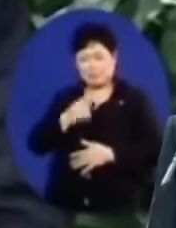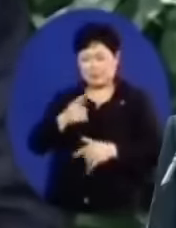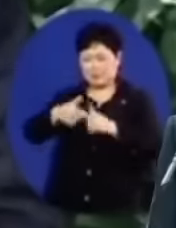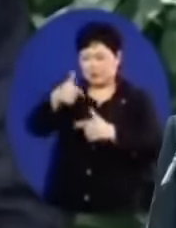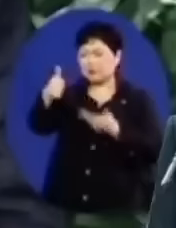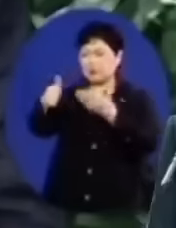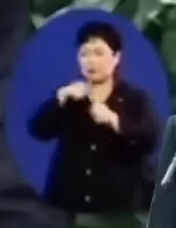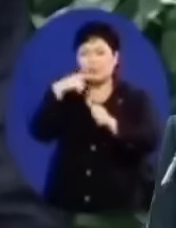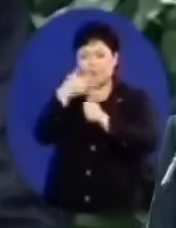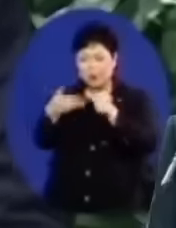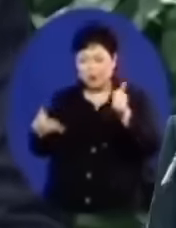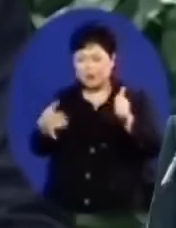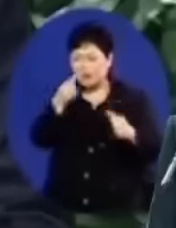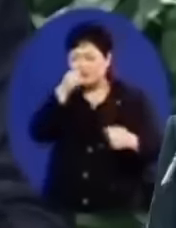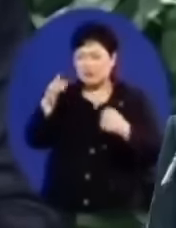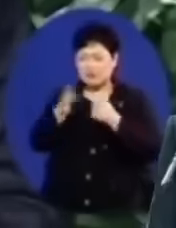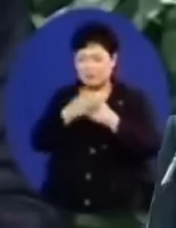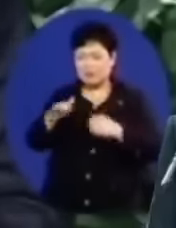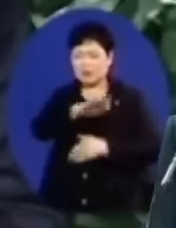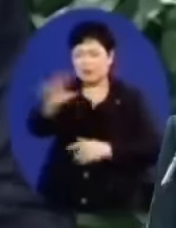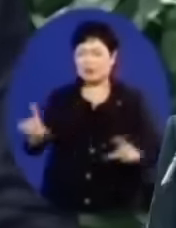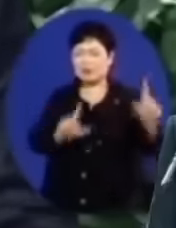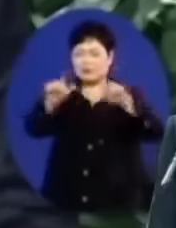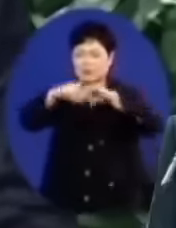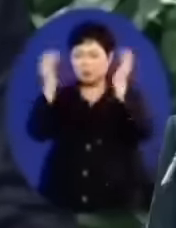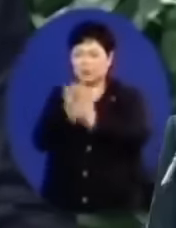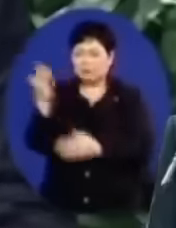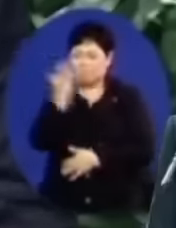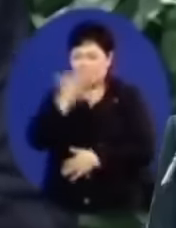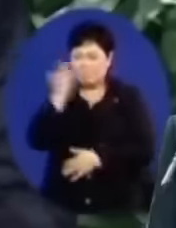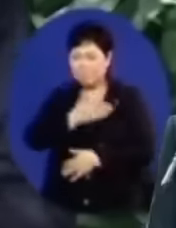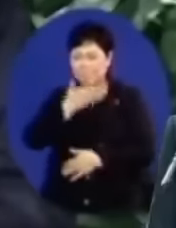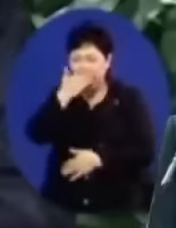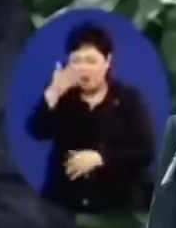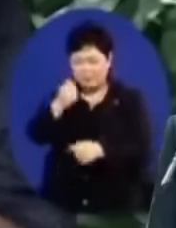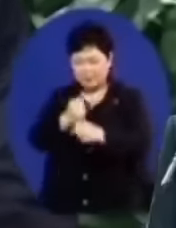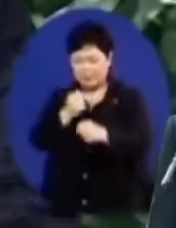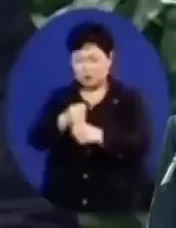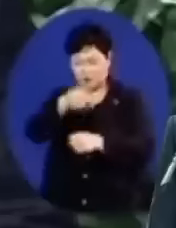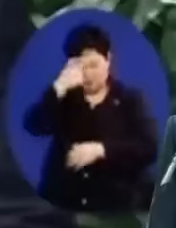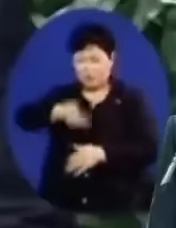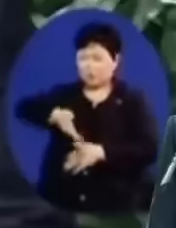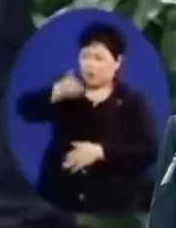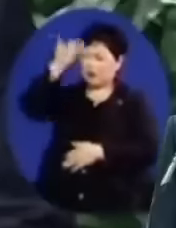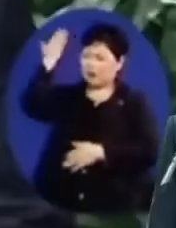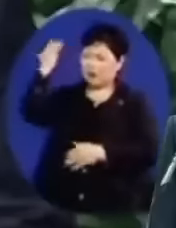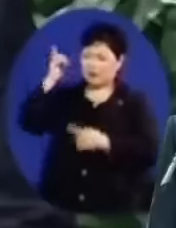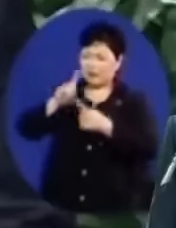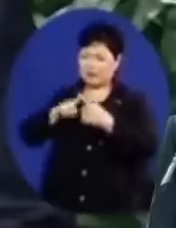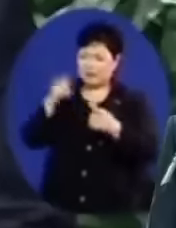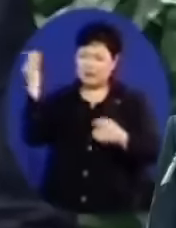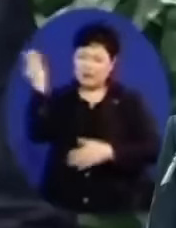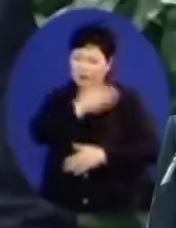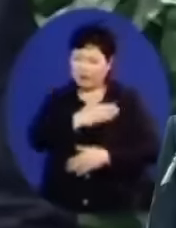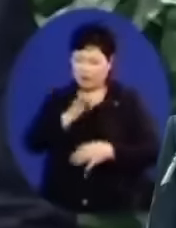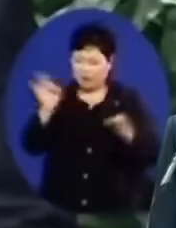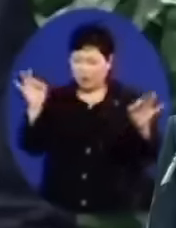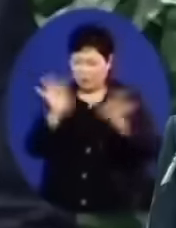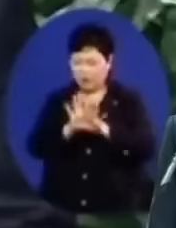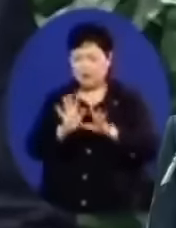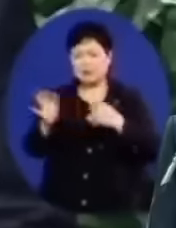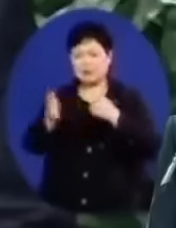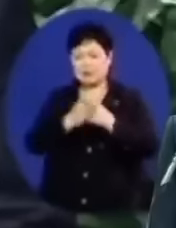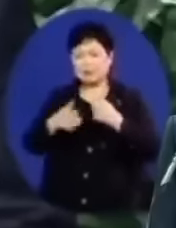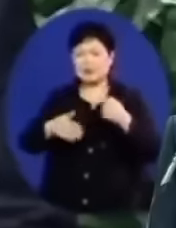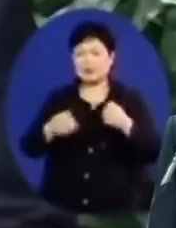예수님의 보혈이 있어서 우리의 인생을 다 정결하게 만들어주시고 과거를 지워주시기 때문에 우리가